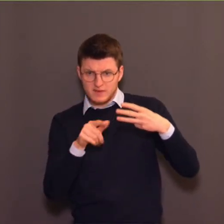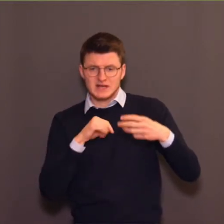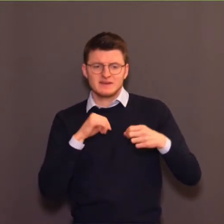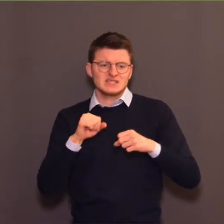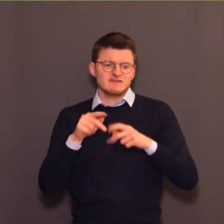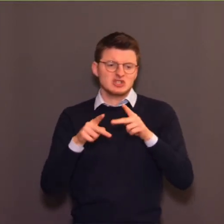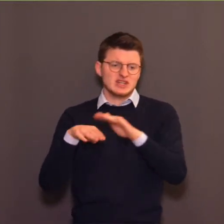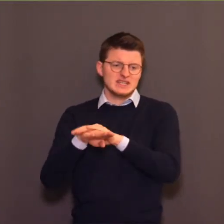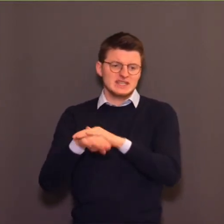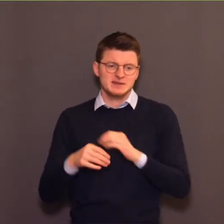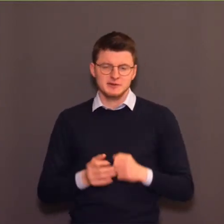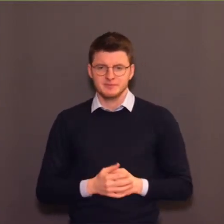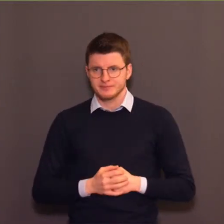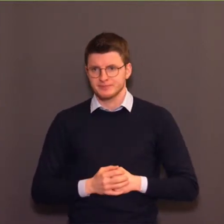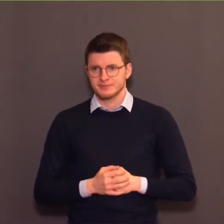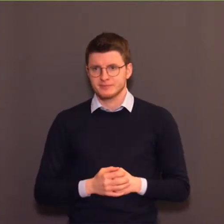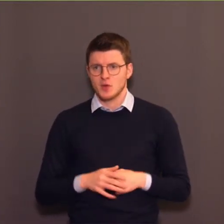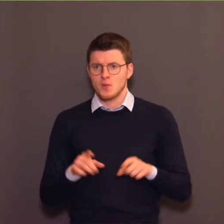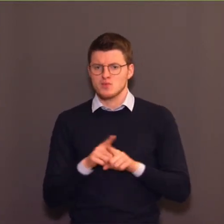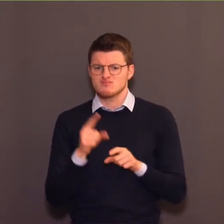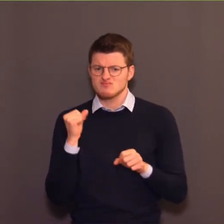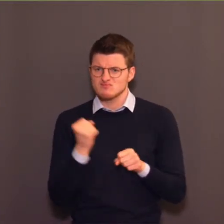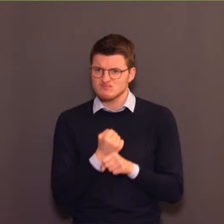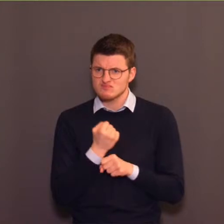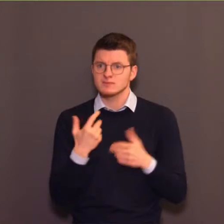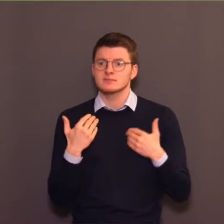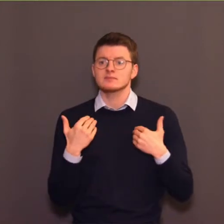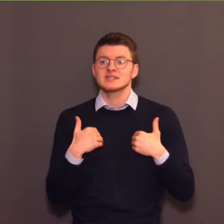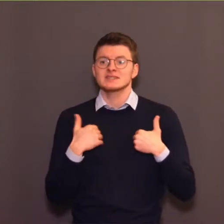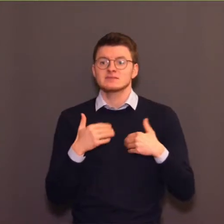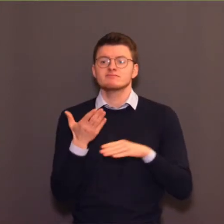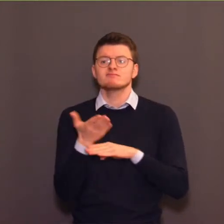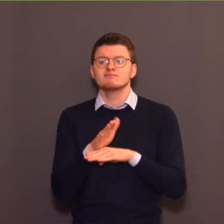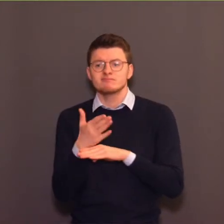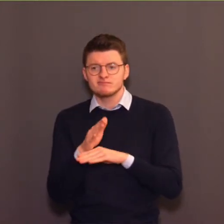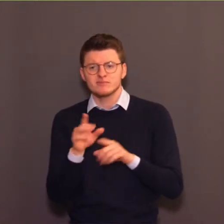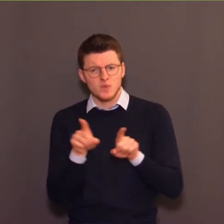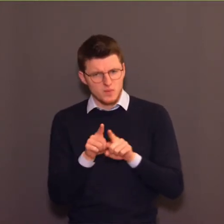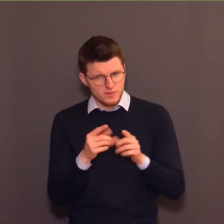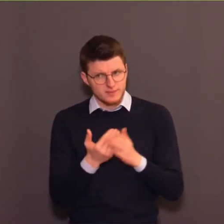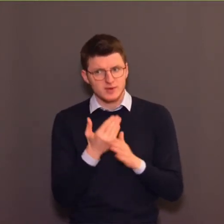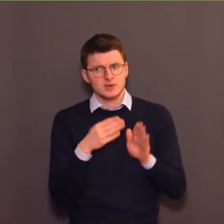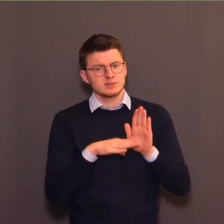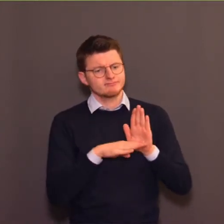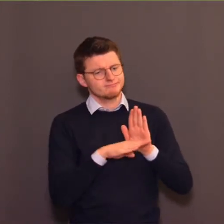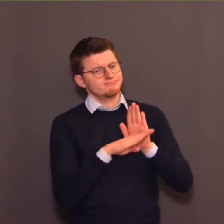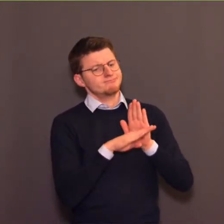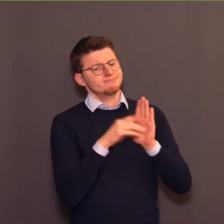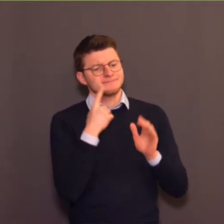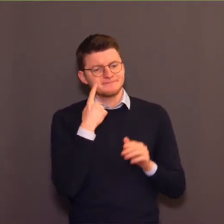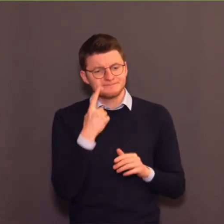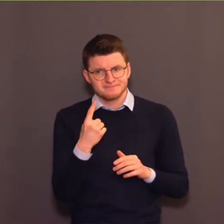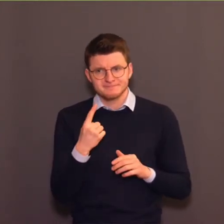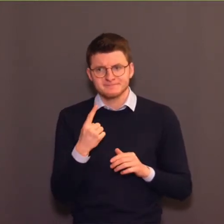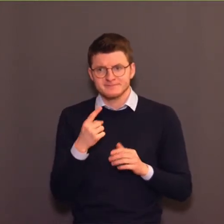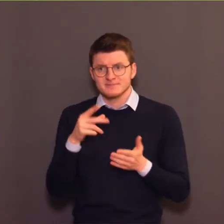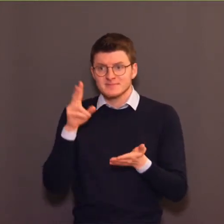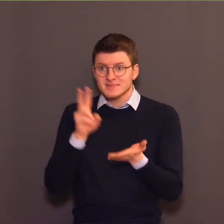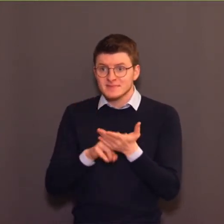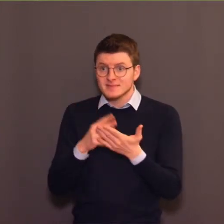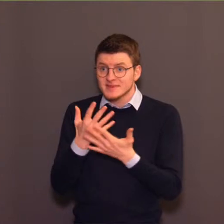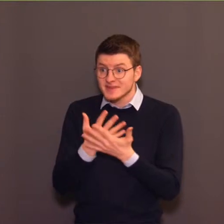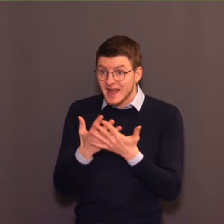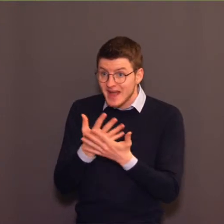Jammer genoeg gaan nu ook de overlijdens in stijgende lijn, maar in absolute aantallen blijft dit gelukkig nog